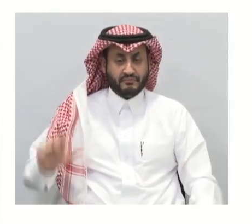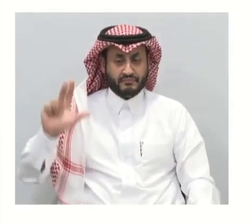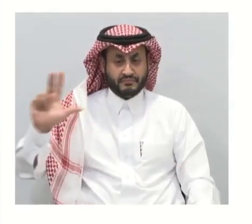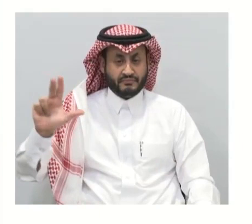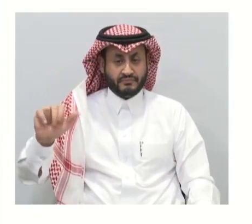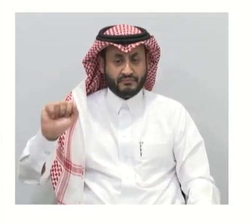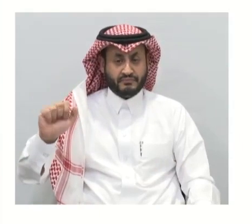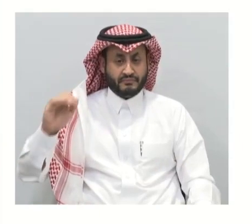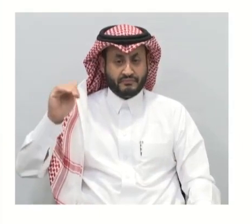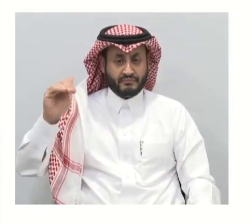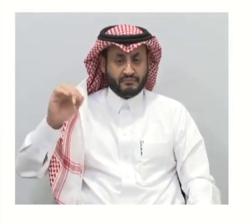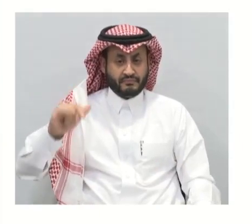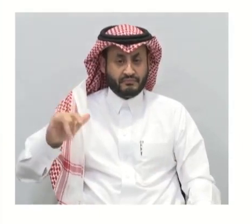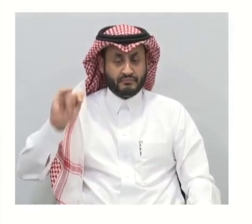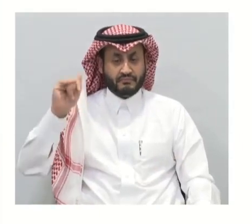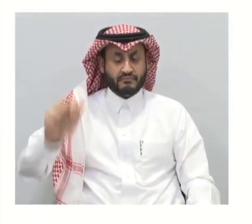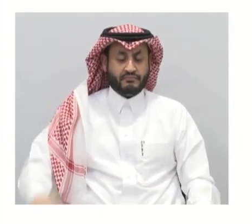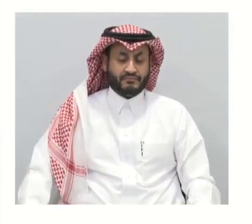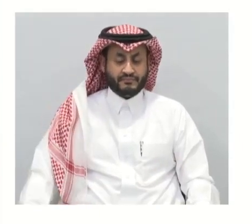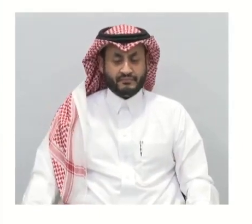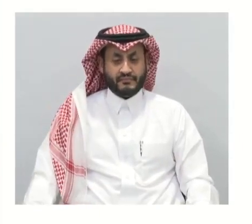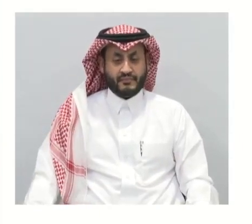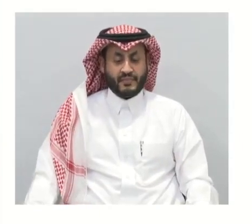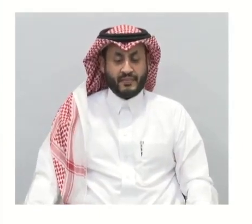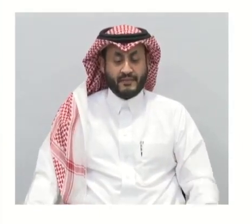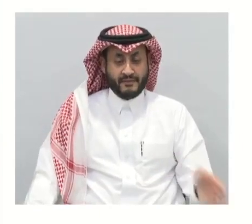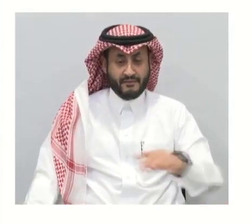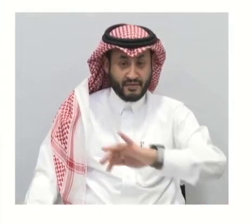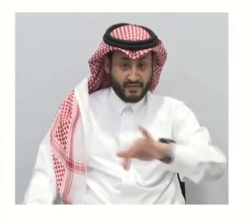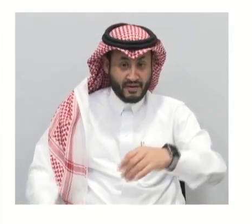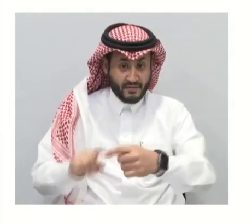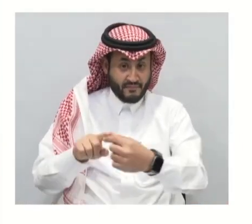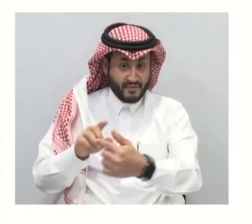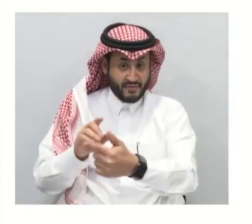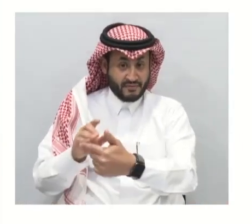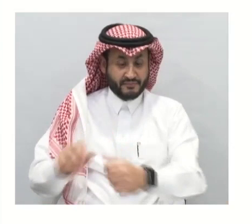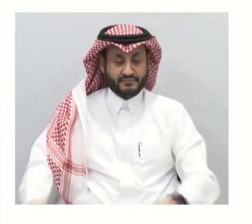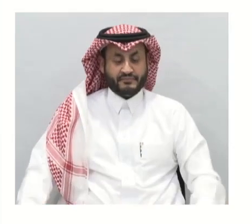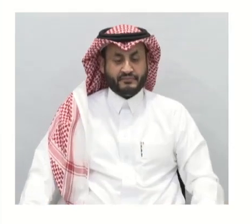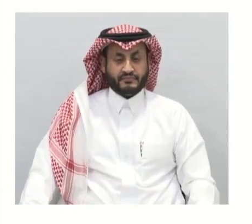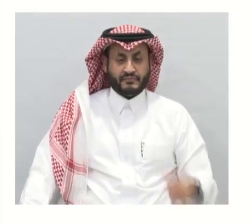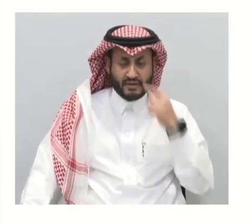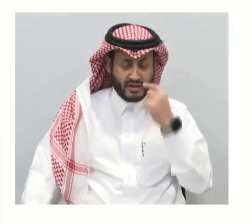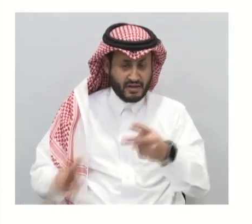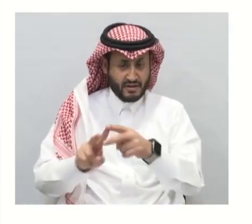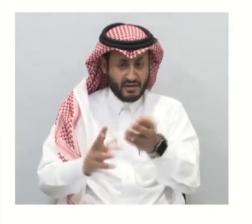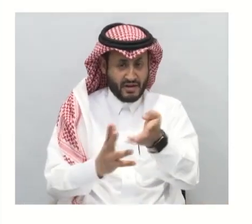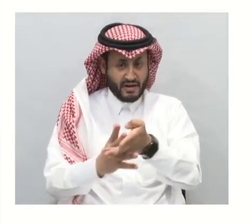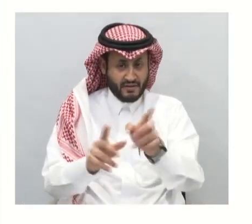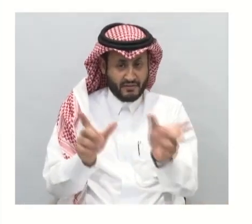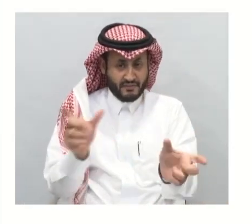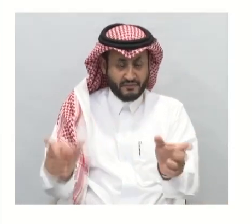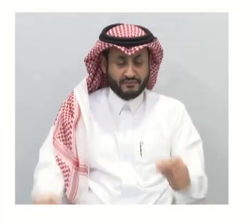ايضا من الجهاز العصبي المركزي اما الجهاز العصبي الطرفي في يسمى الاعصاب احسنتم